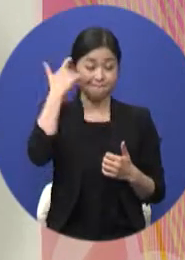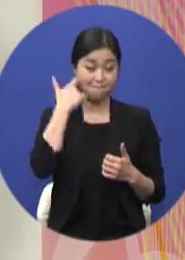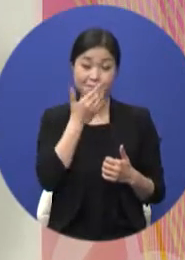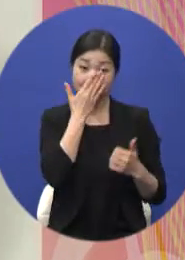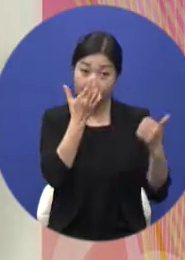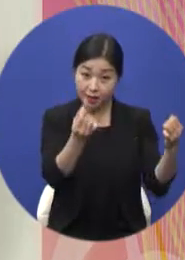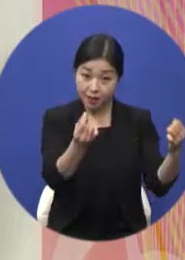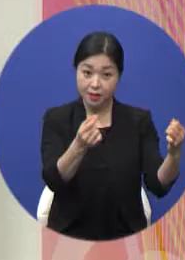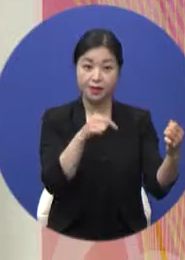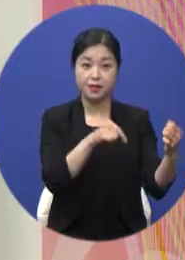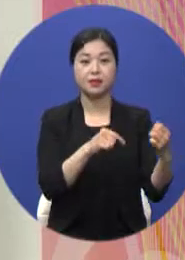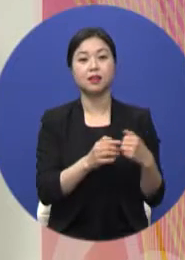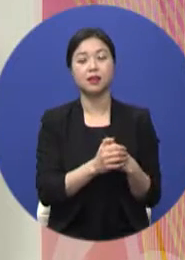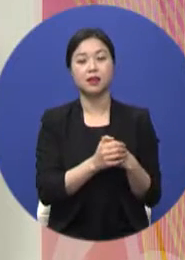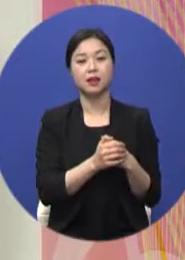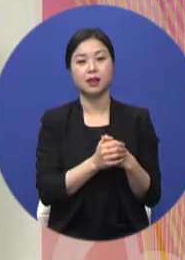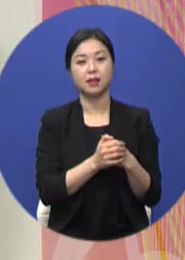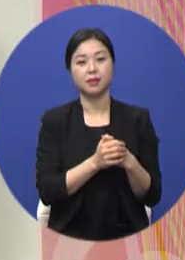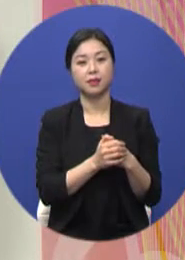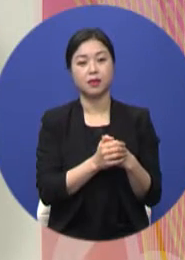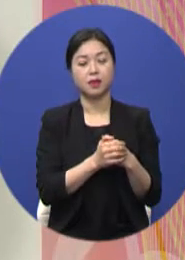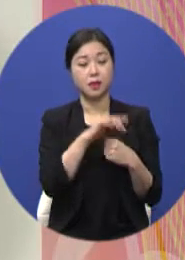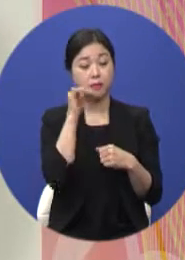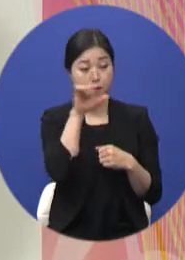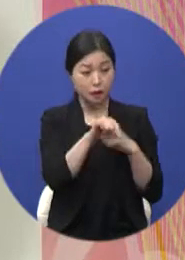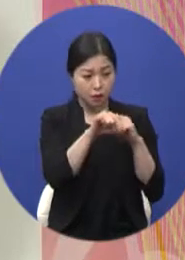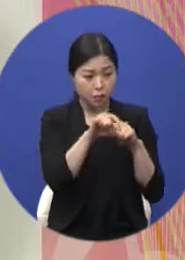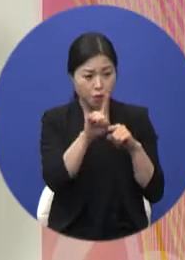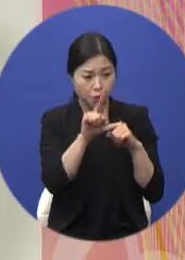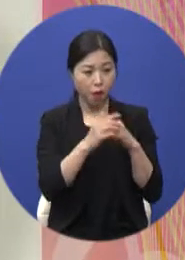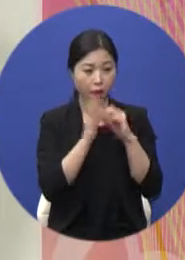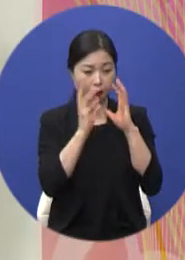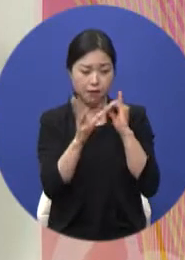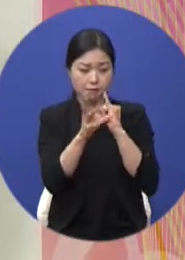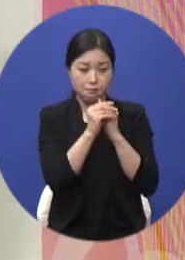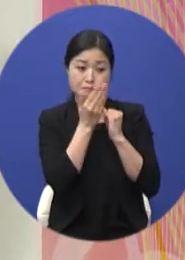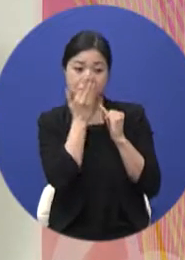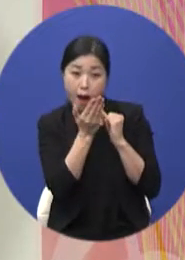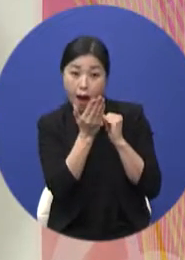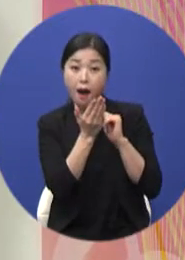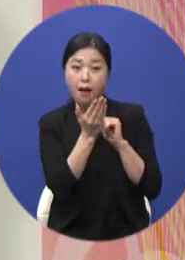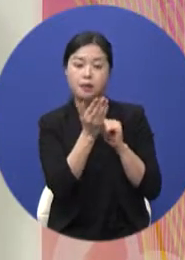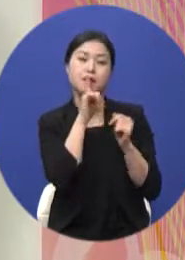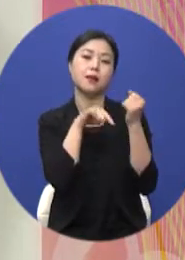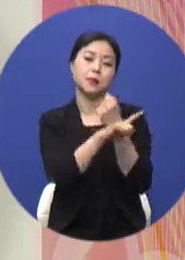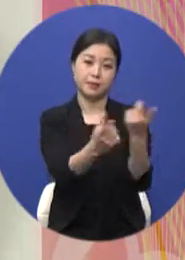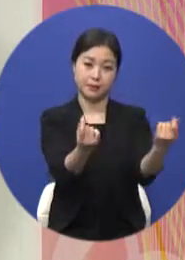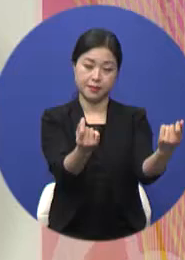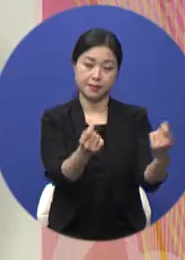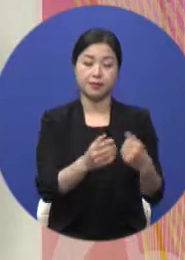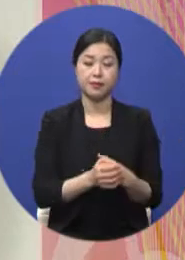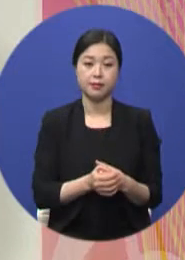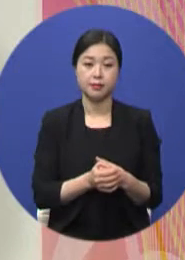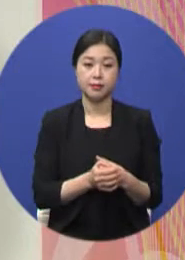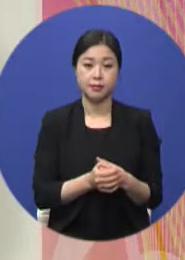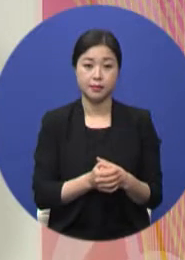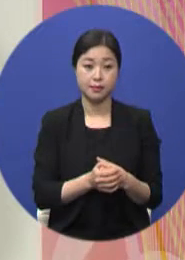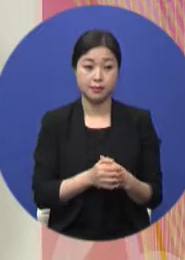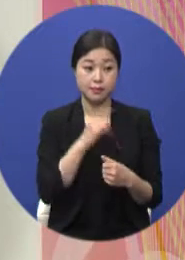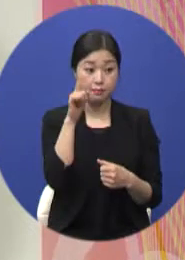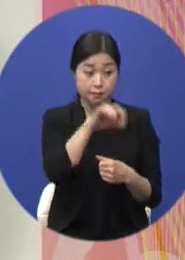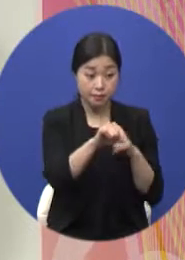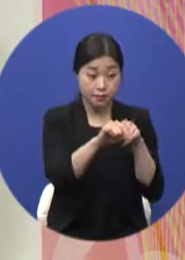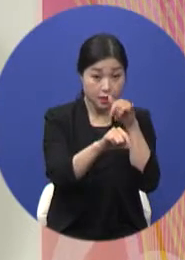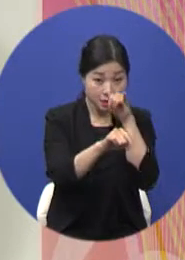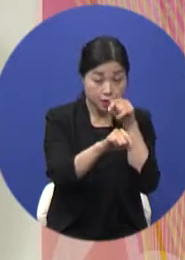하는데 그거의 시작점이거든요. 생리한다는 거는 아기를 가질 수 있다는 증거랑 똑같아요. 근데 이 생리가 있음으로